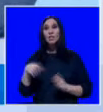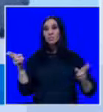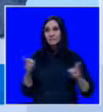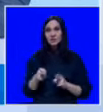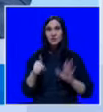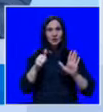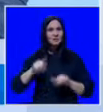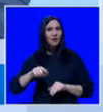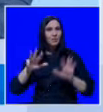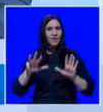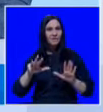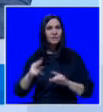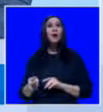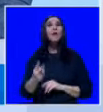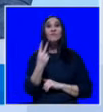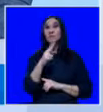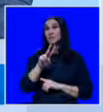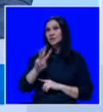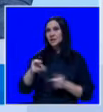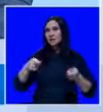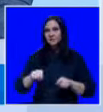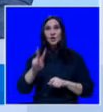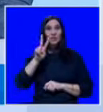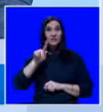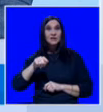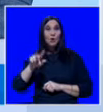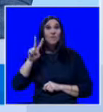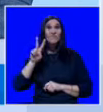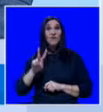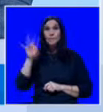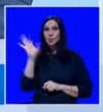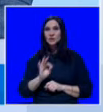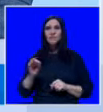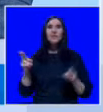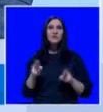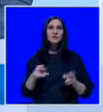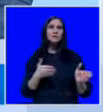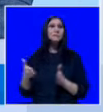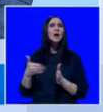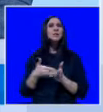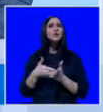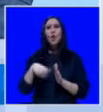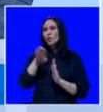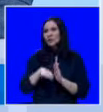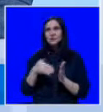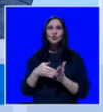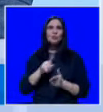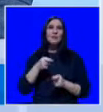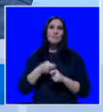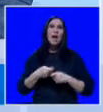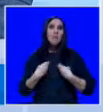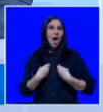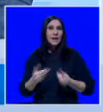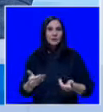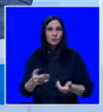бъде 6,9, а 23-та се върши с 2,2% дефицит. Ама защо е нисък? Защото не направихме разходи. Иначе в приходната част